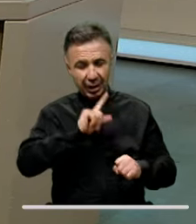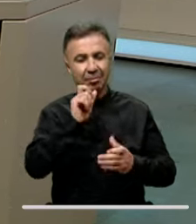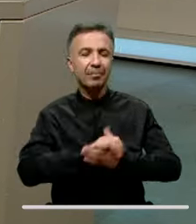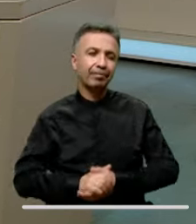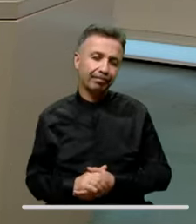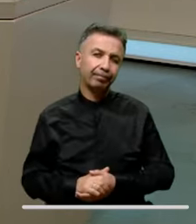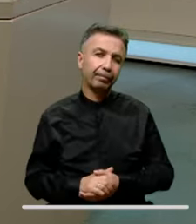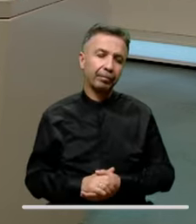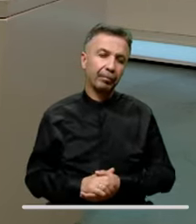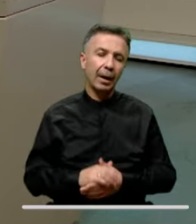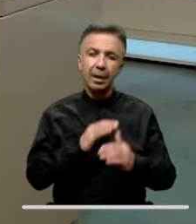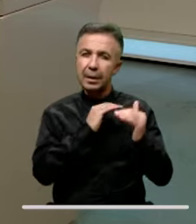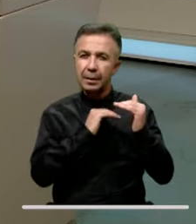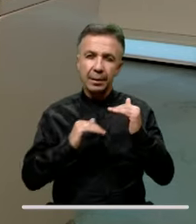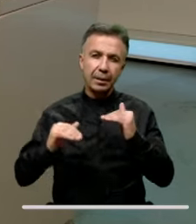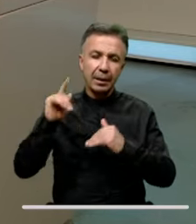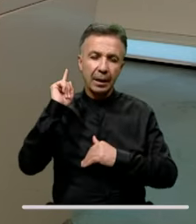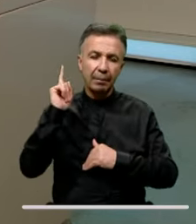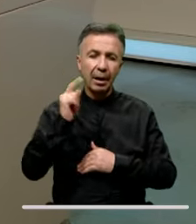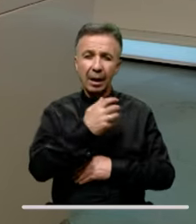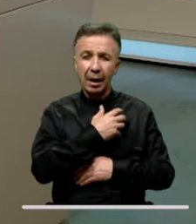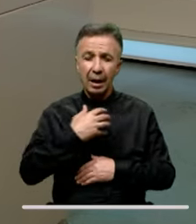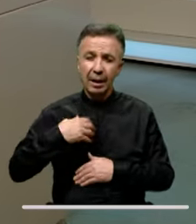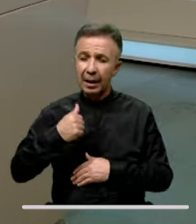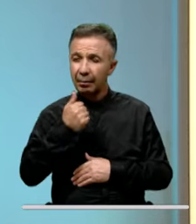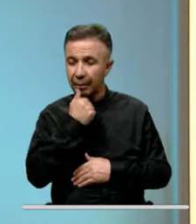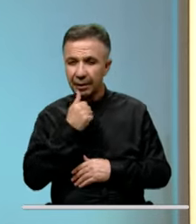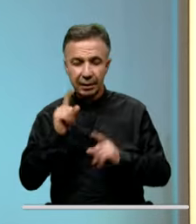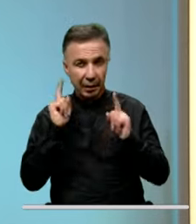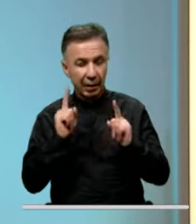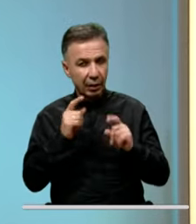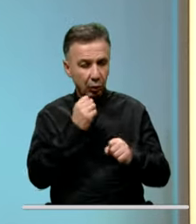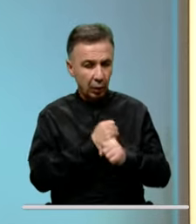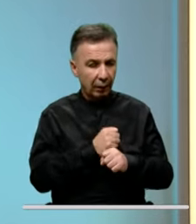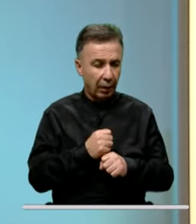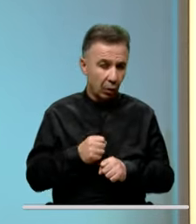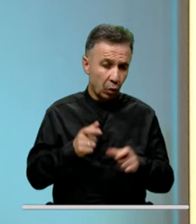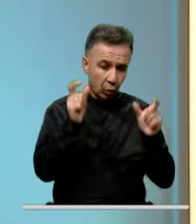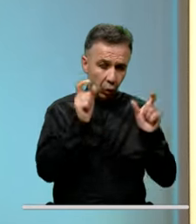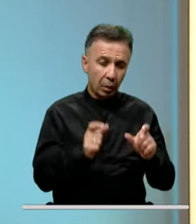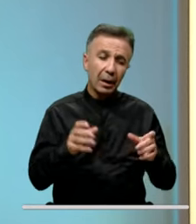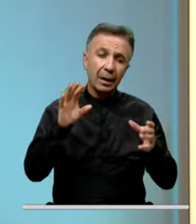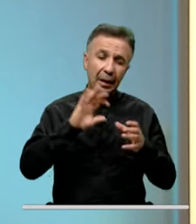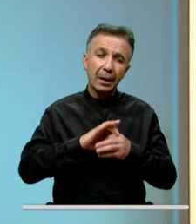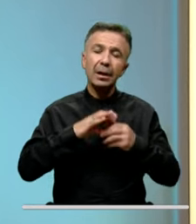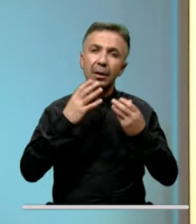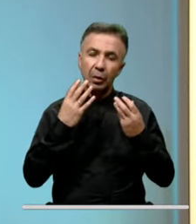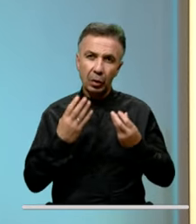Hak evladın anne babasına karşı ödevleriyle ilgili olarak